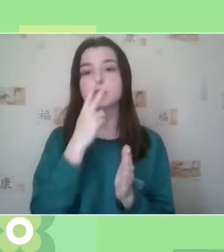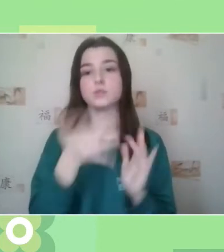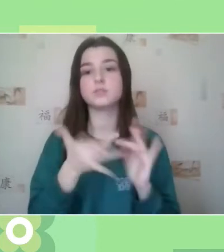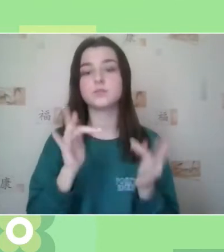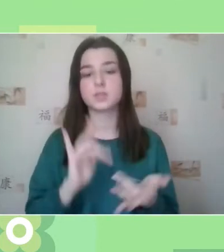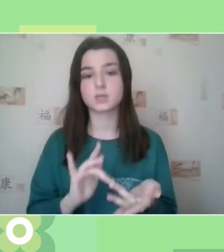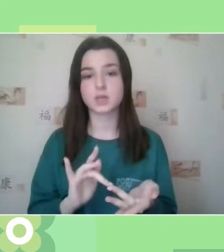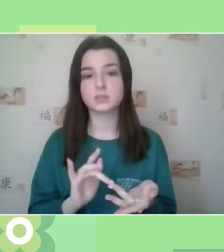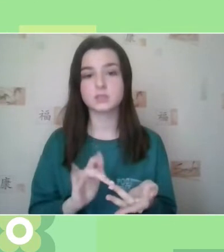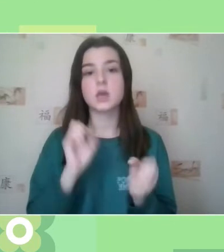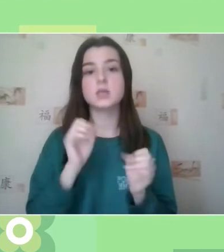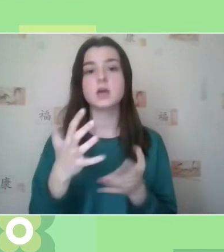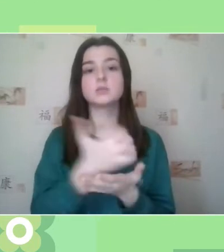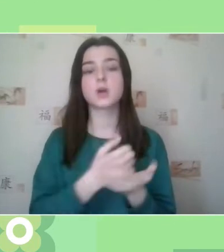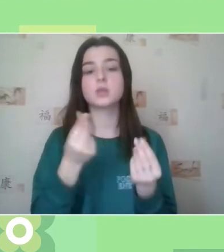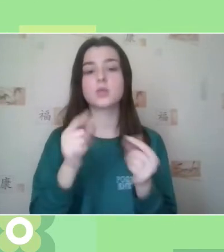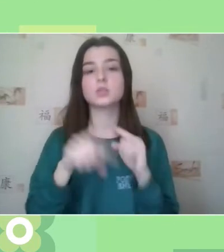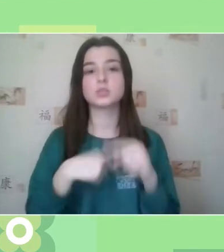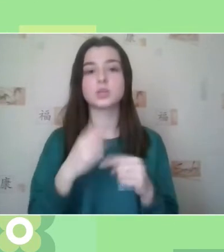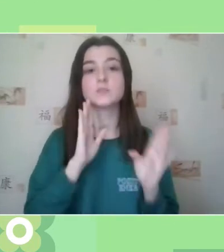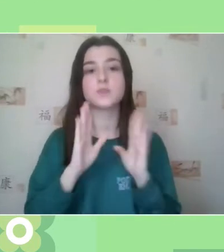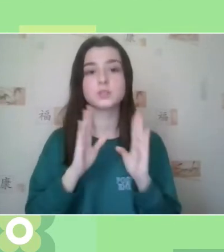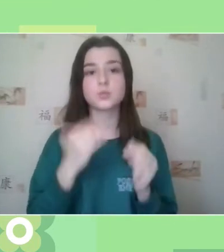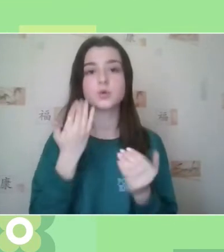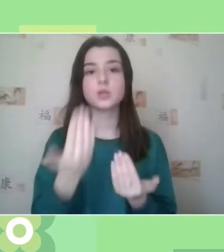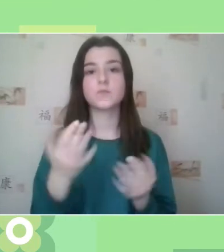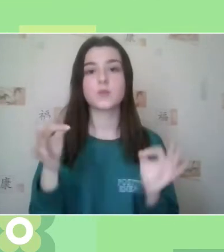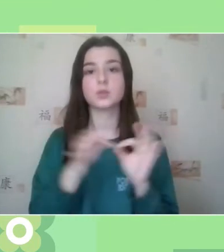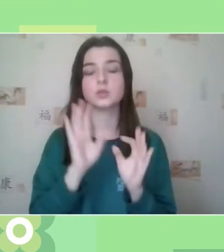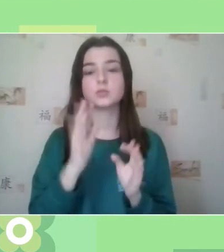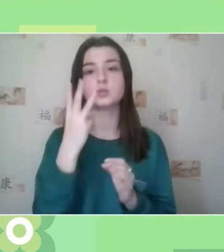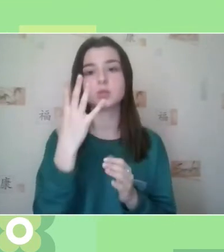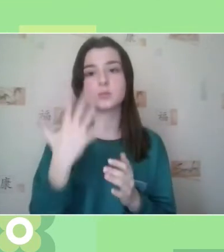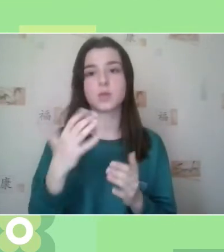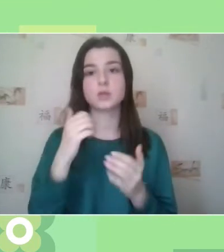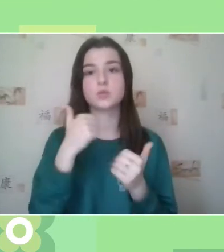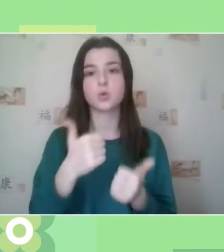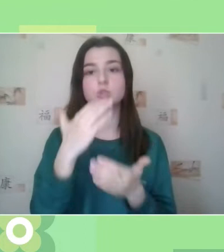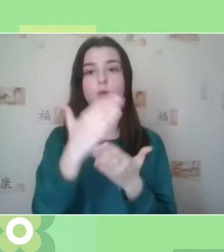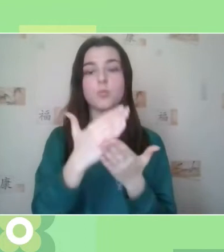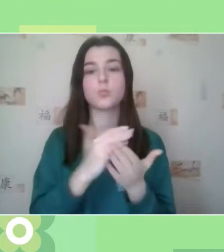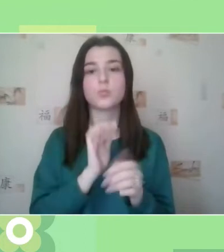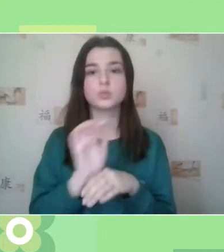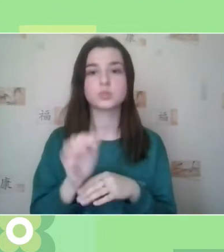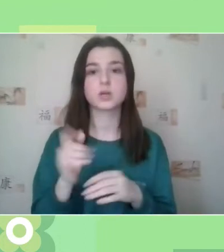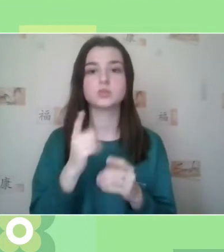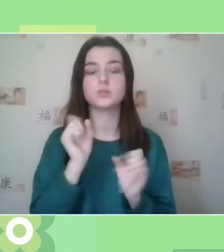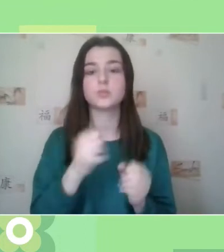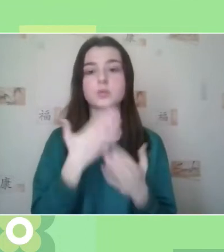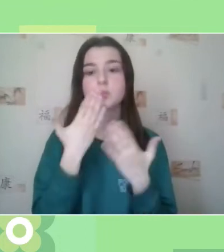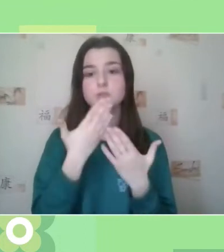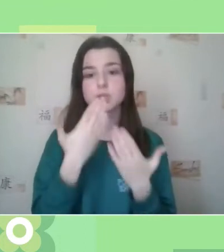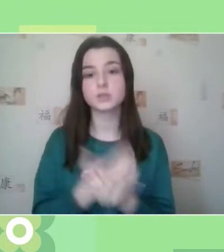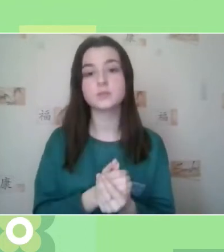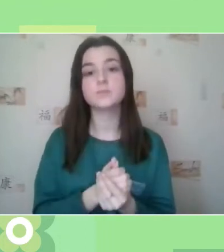збирати кошти через Facebook для неприбуткової організації, у вас буде відразу там 3-5 хороших посилань. Це класний інструмент, яким досі мало хто